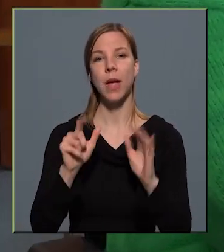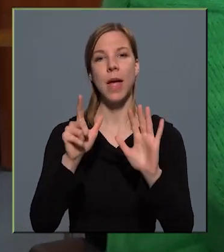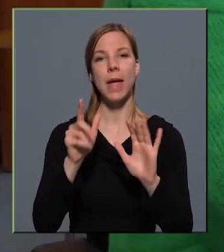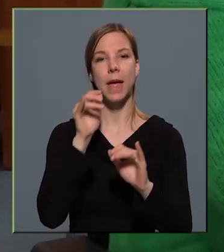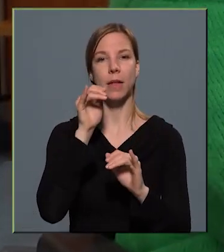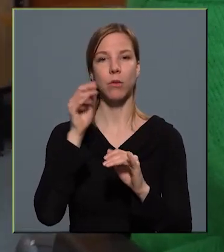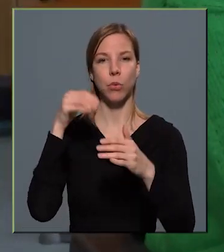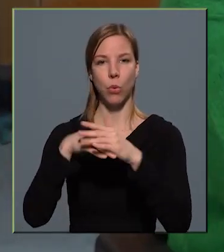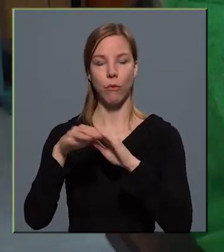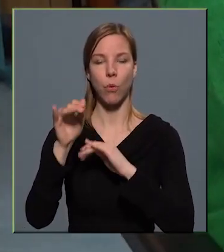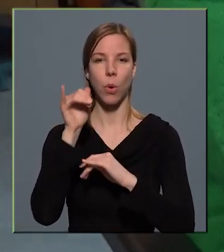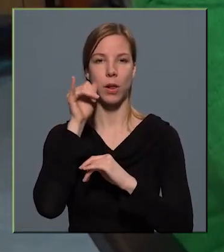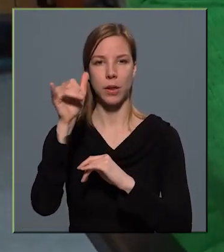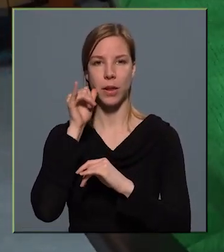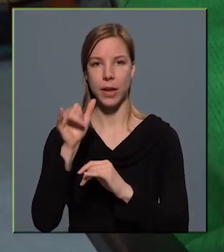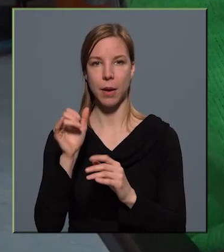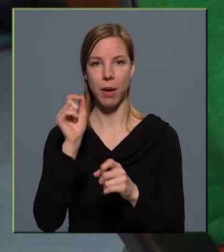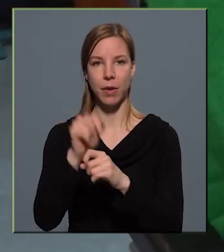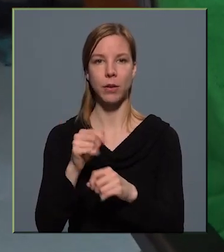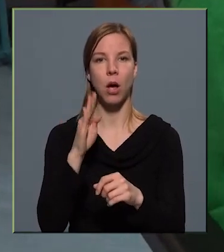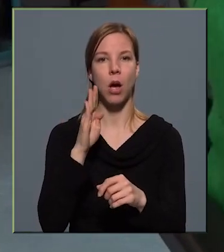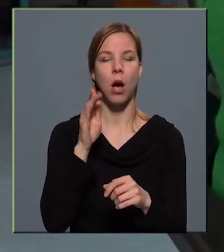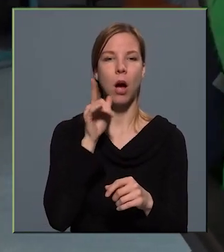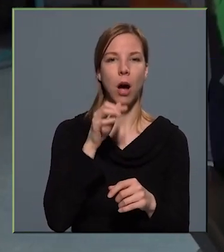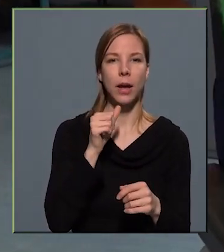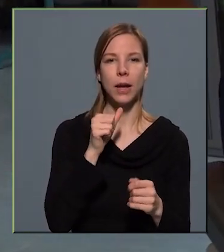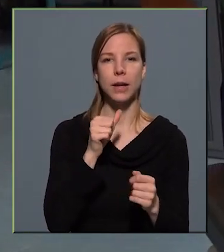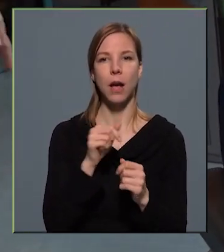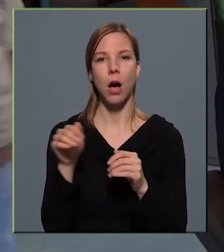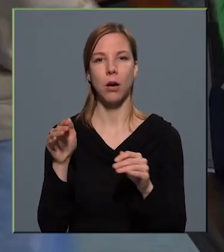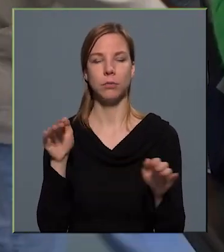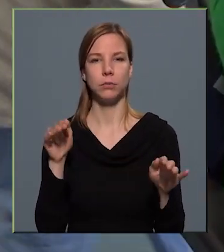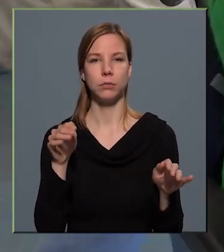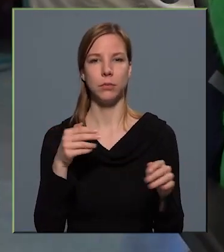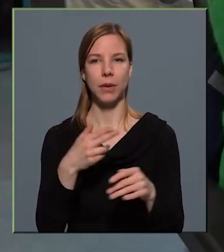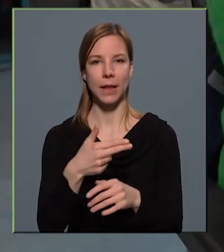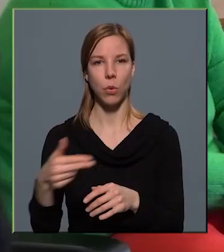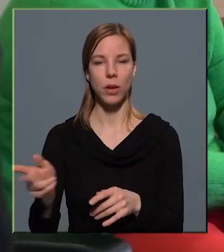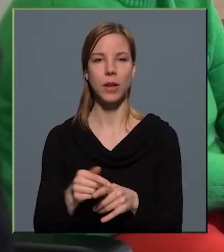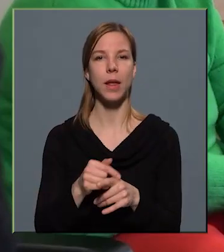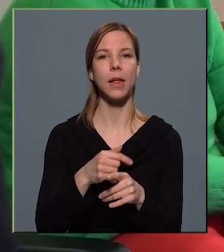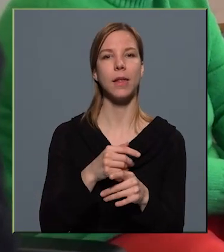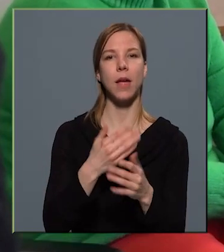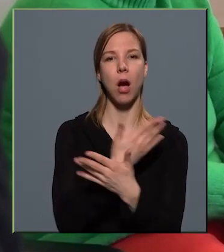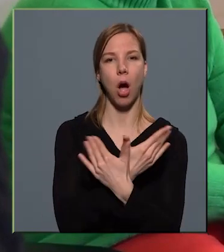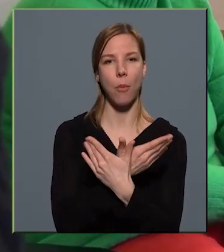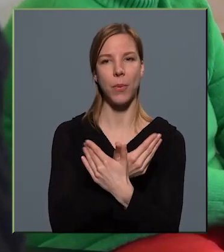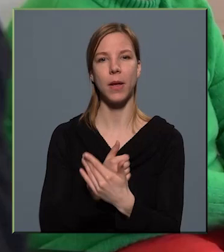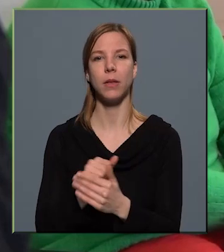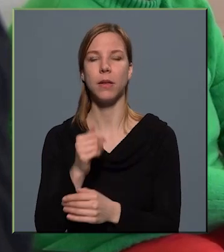volt a mentőcsapat, Algéria, Indonézia, Albánia, Ecuador,